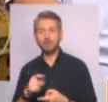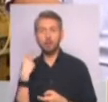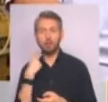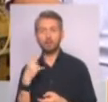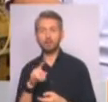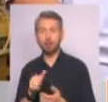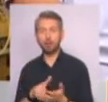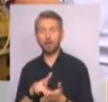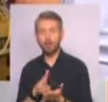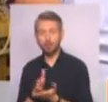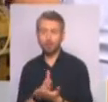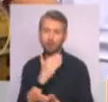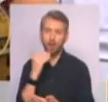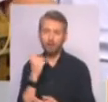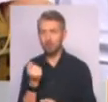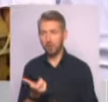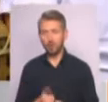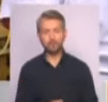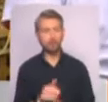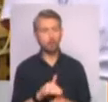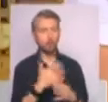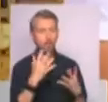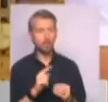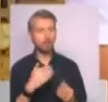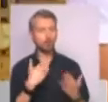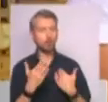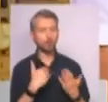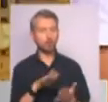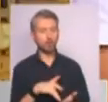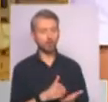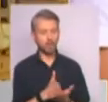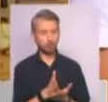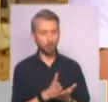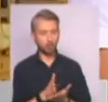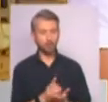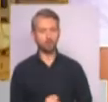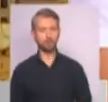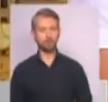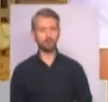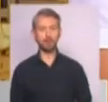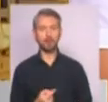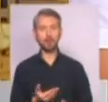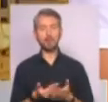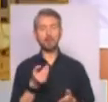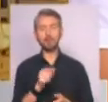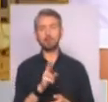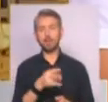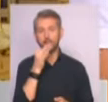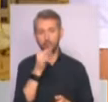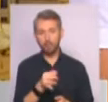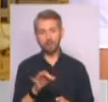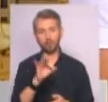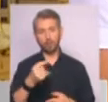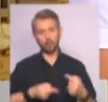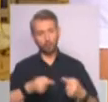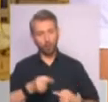послуги. Доброго дня. Що стосується комунальних послуг? Я хотів би, перед тим, як оце дати відповідь з приводу спорів,